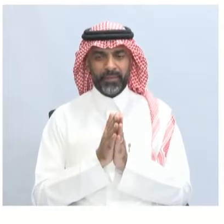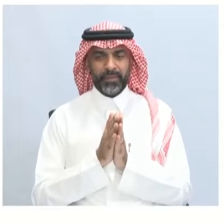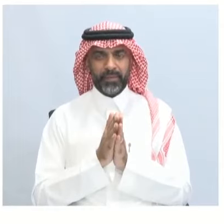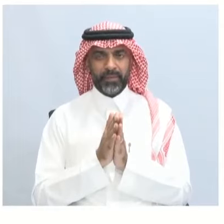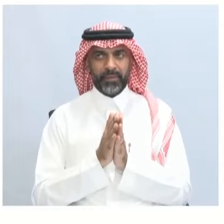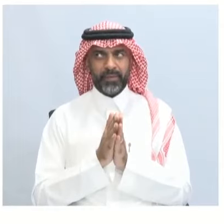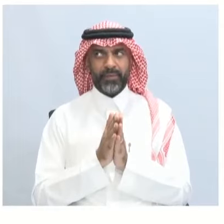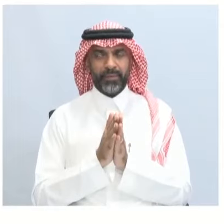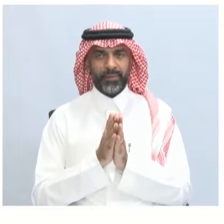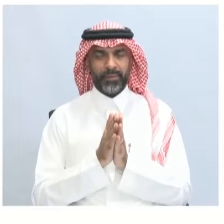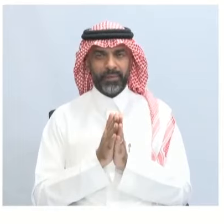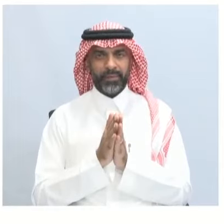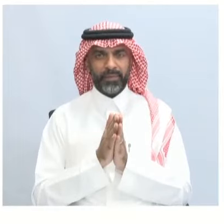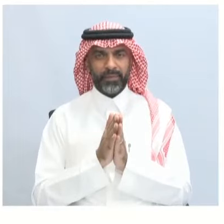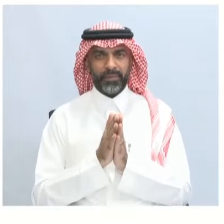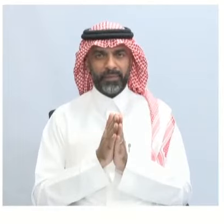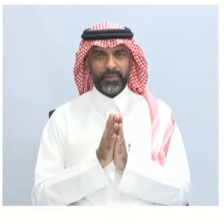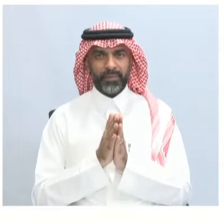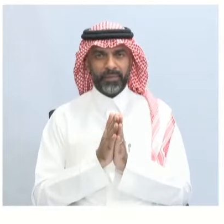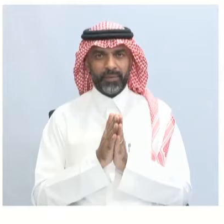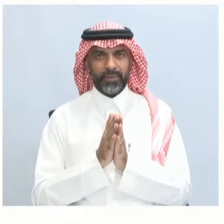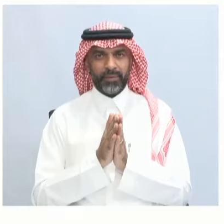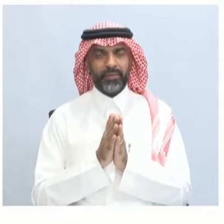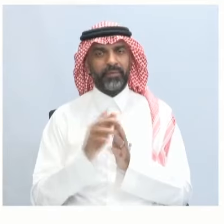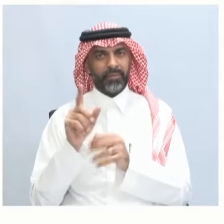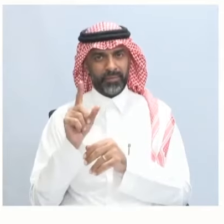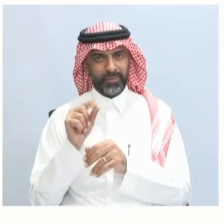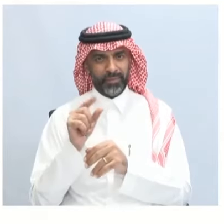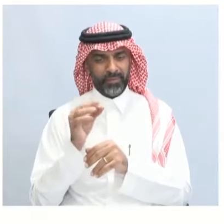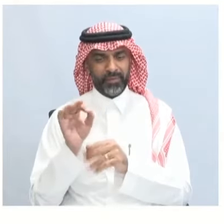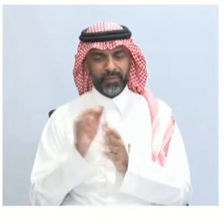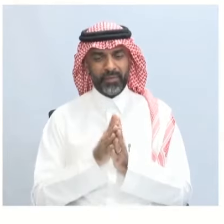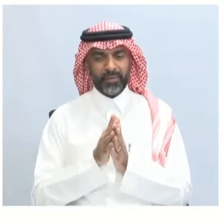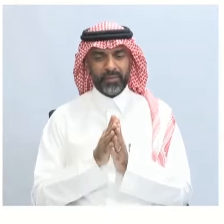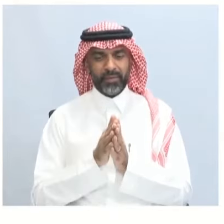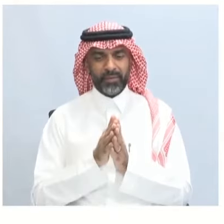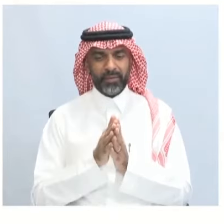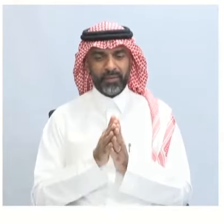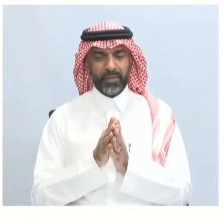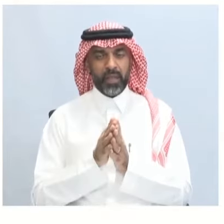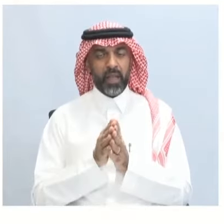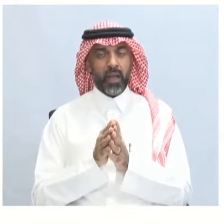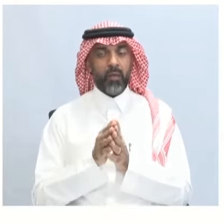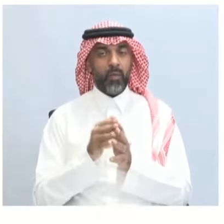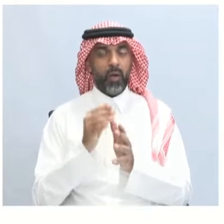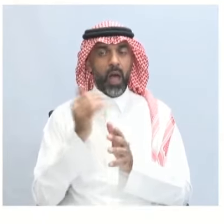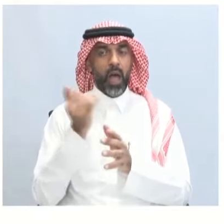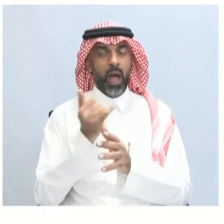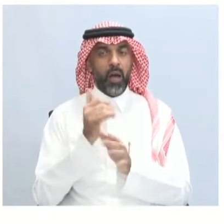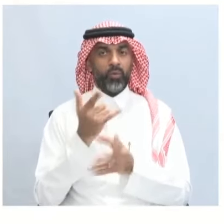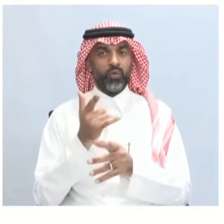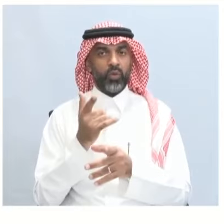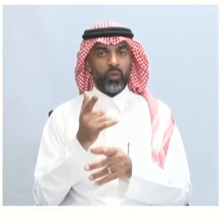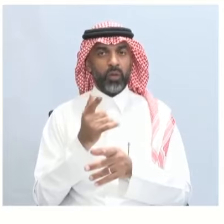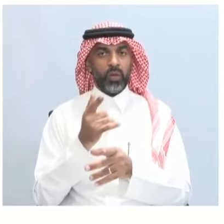كيف نستثمر احسنتم نقول لعل اهم ذا اهم امر في هذا في هذا